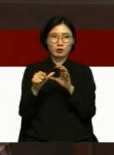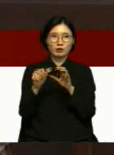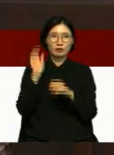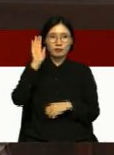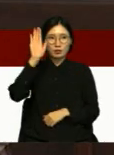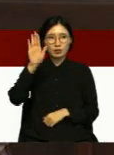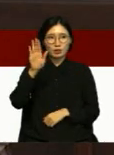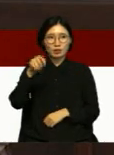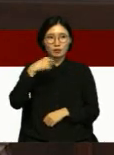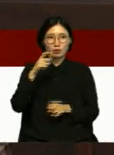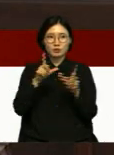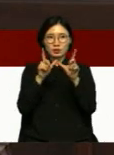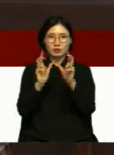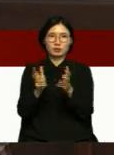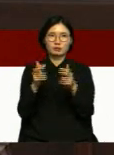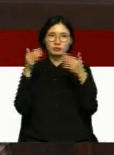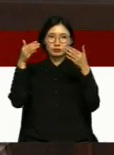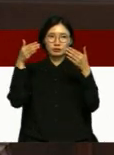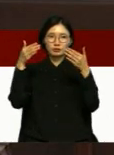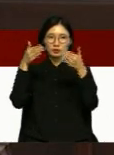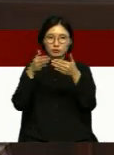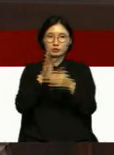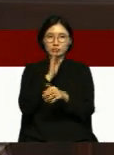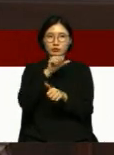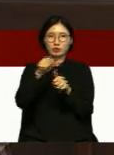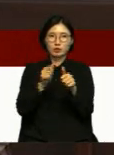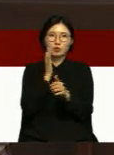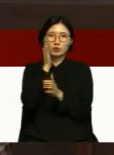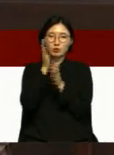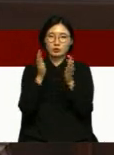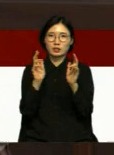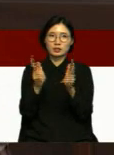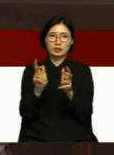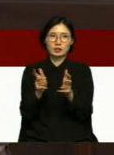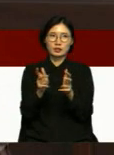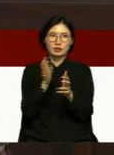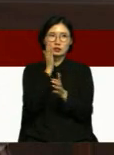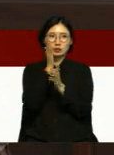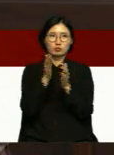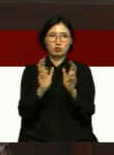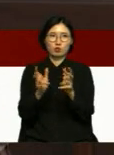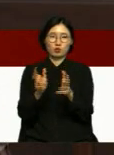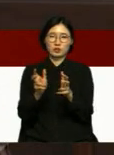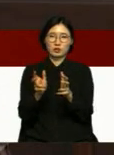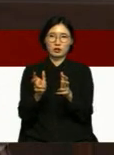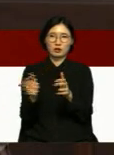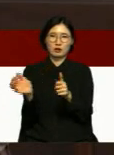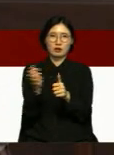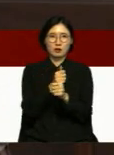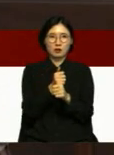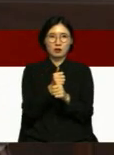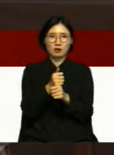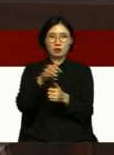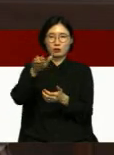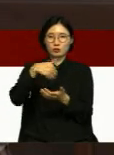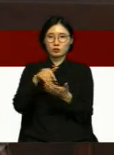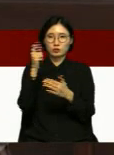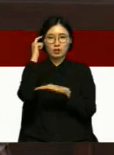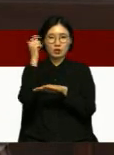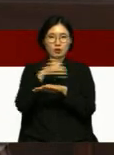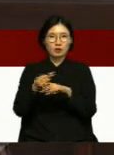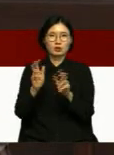먹거리 산업으로 주목받고 있는 친환경 녹색 산업인 식물 공장 등을 유치하여 동두천시의